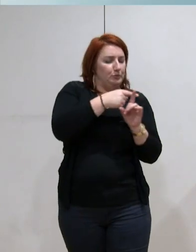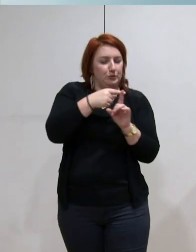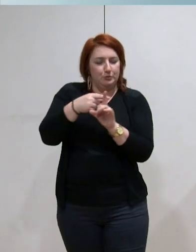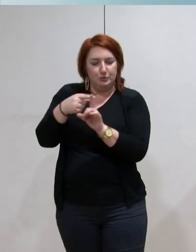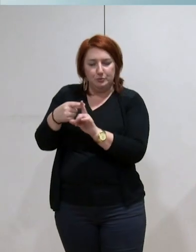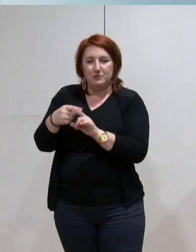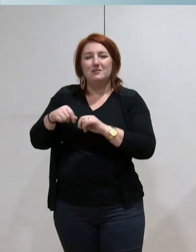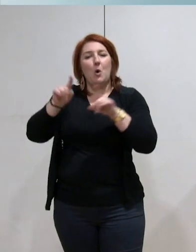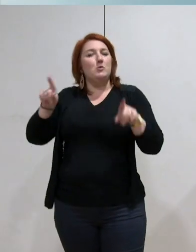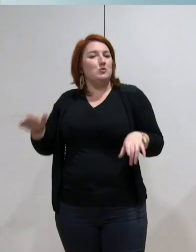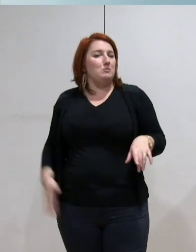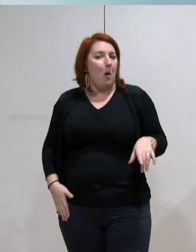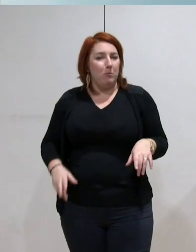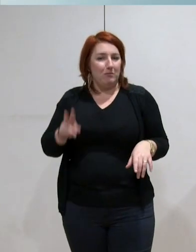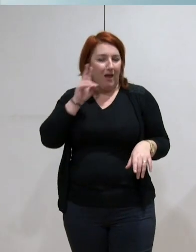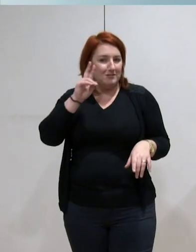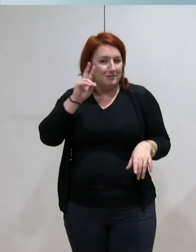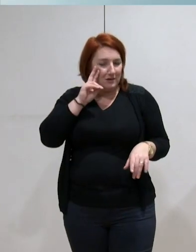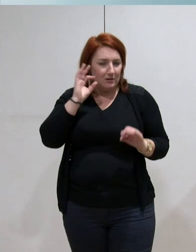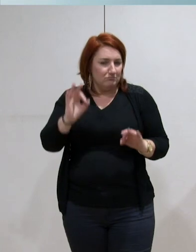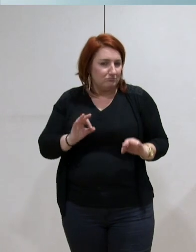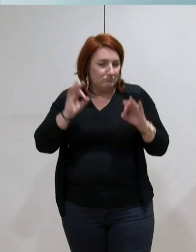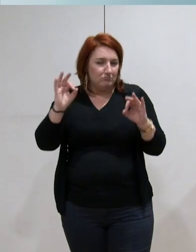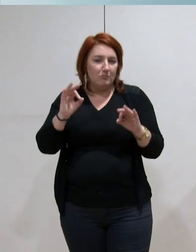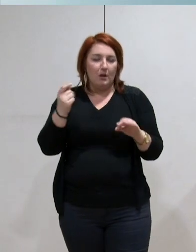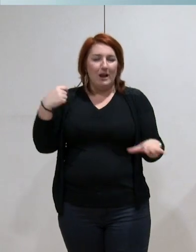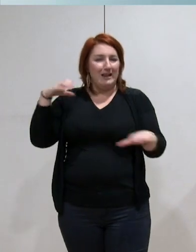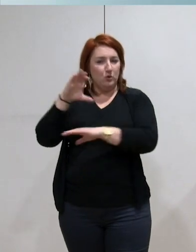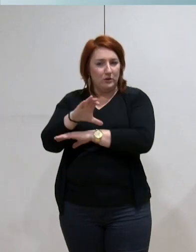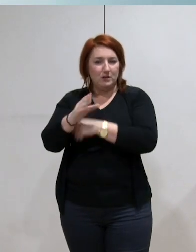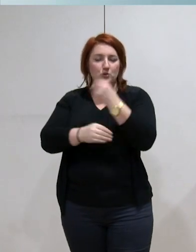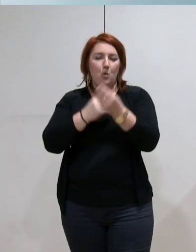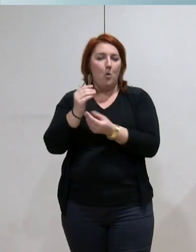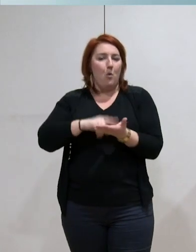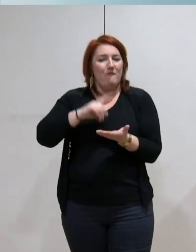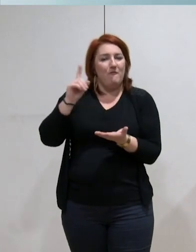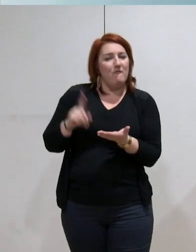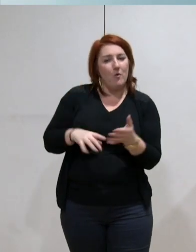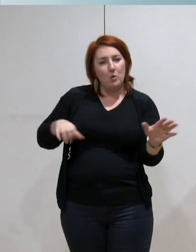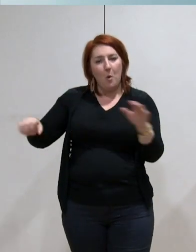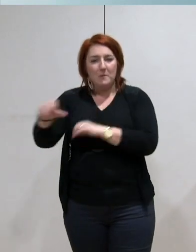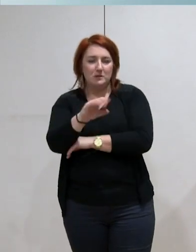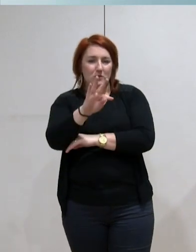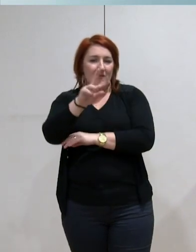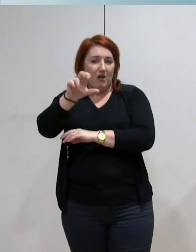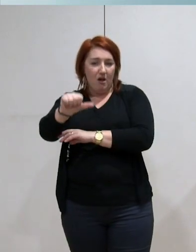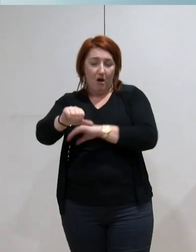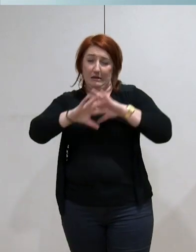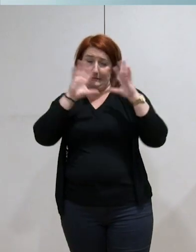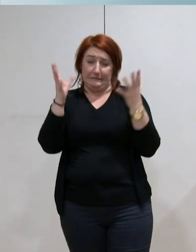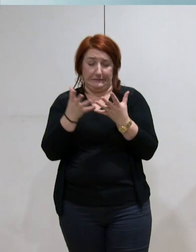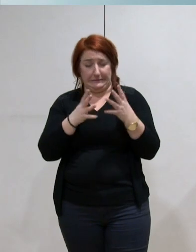ressources propres classiques comme les dotations et le fond de compensation de TVA on arrive pédiblement aujourd'hui à